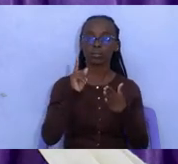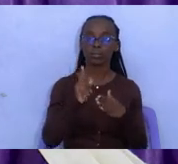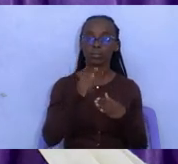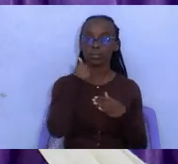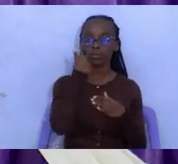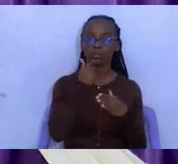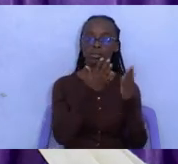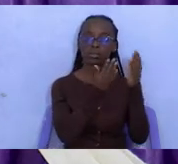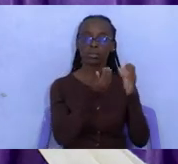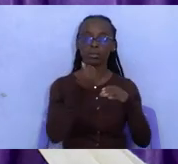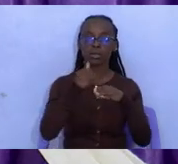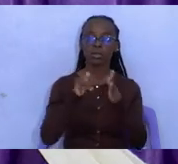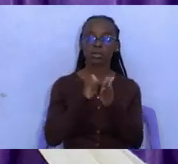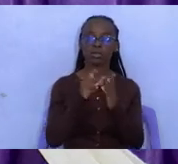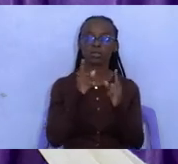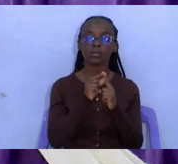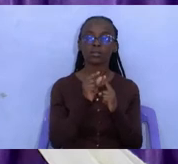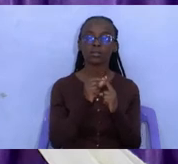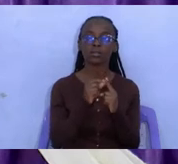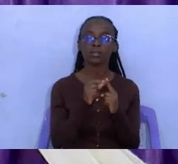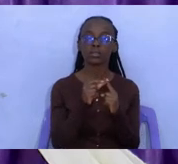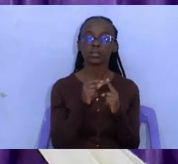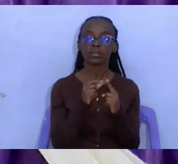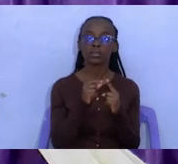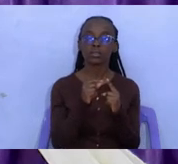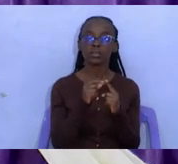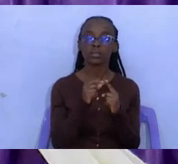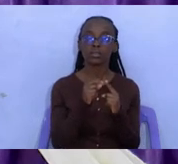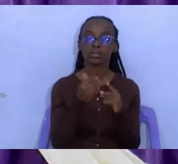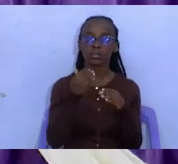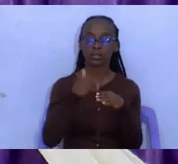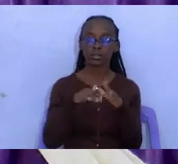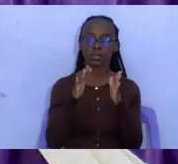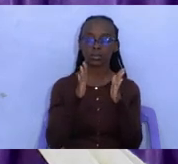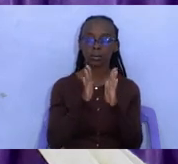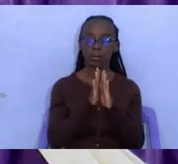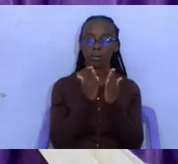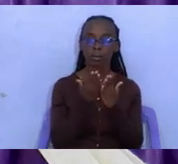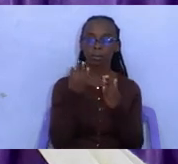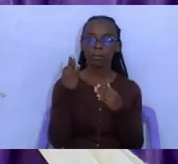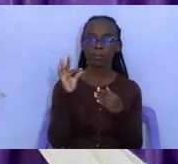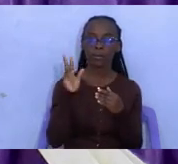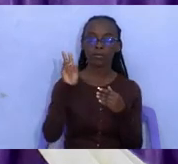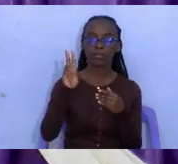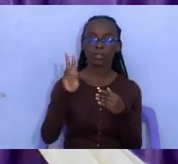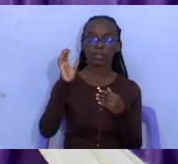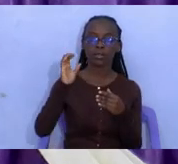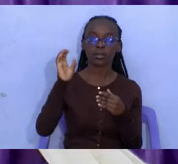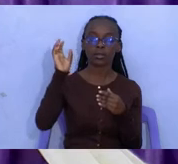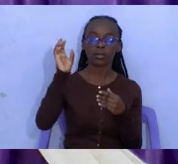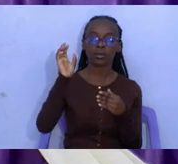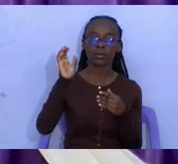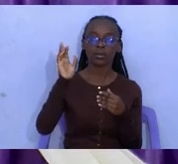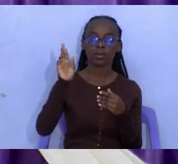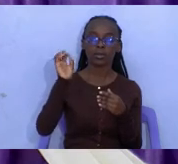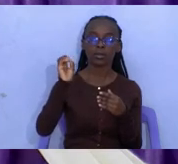neno. Hallelujah. Naenda kusoma kitabu cha Mambo wa Nyakati wa pili, Second Chronicles.